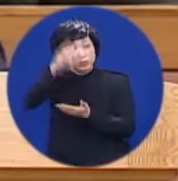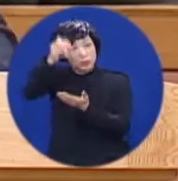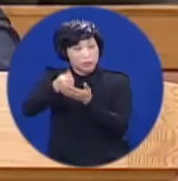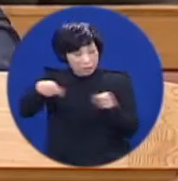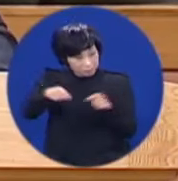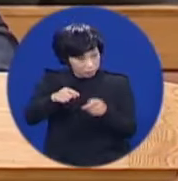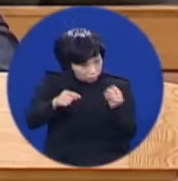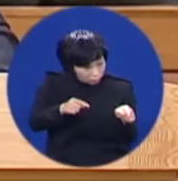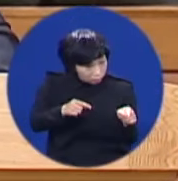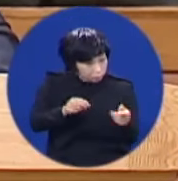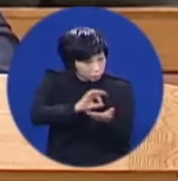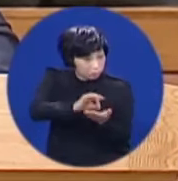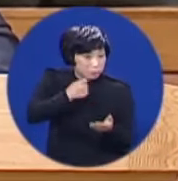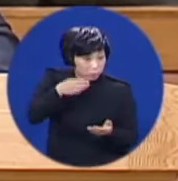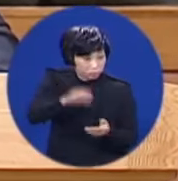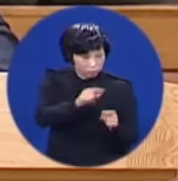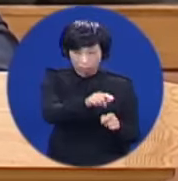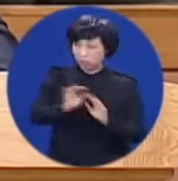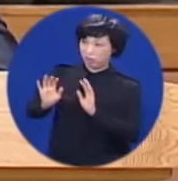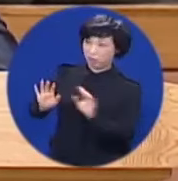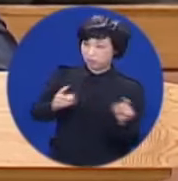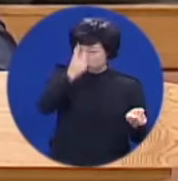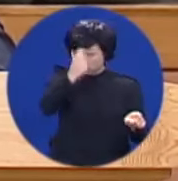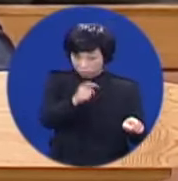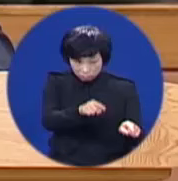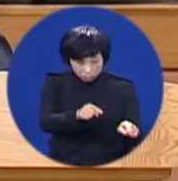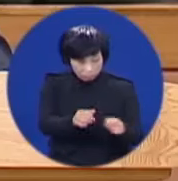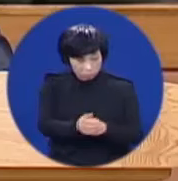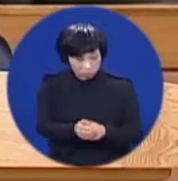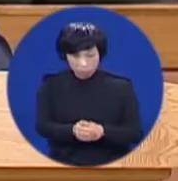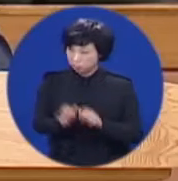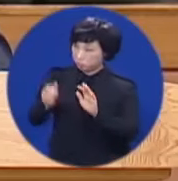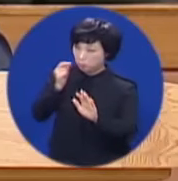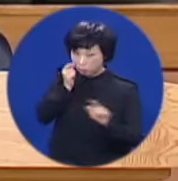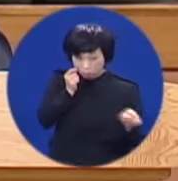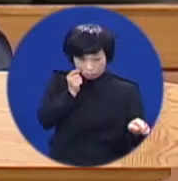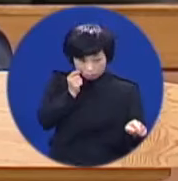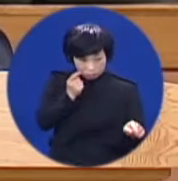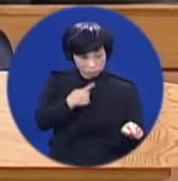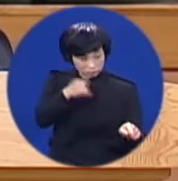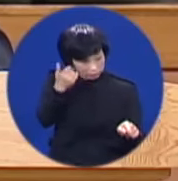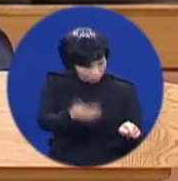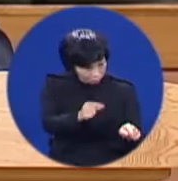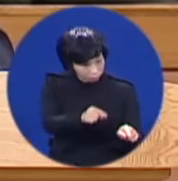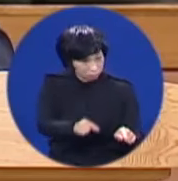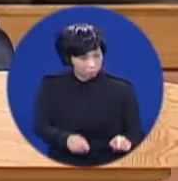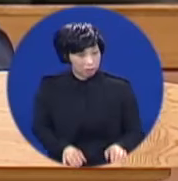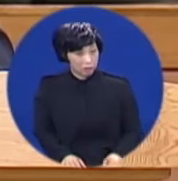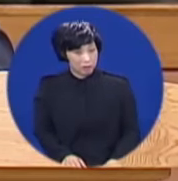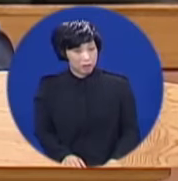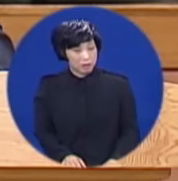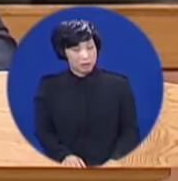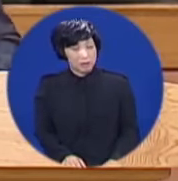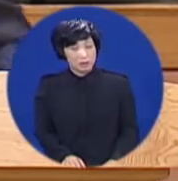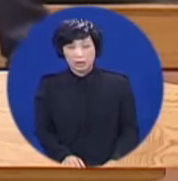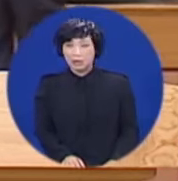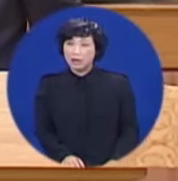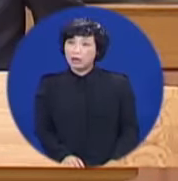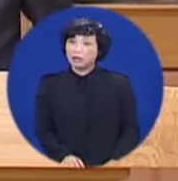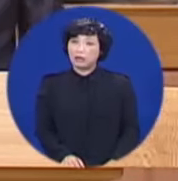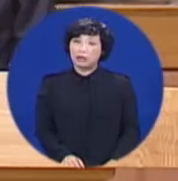쓰려고 했더니 나는 안 된다고 나는 못 온다고 고욕했도다 할